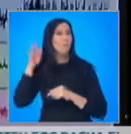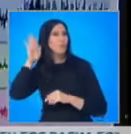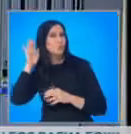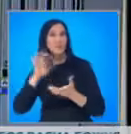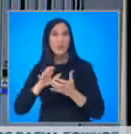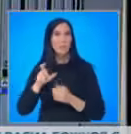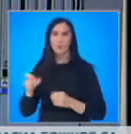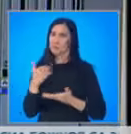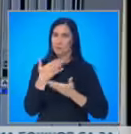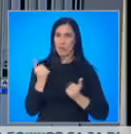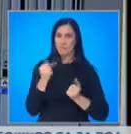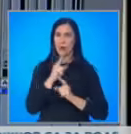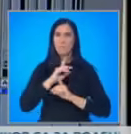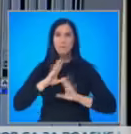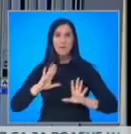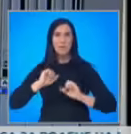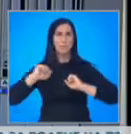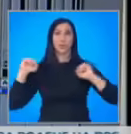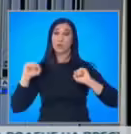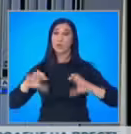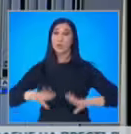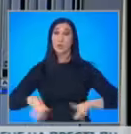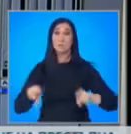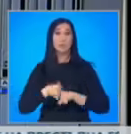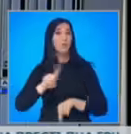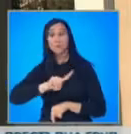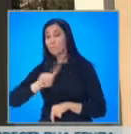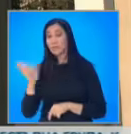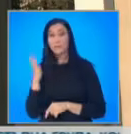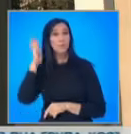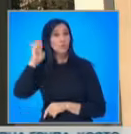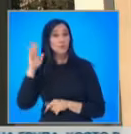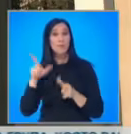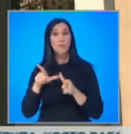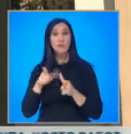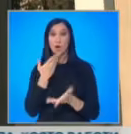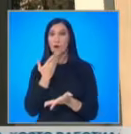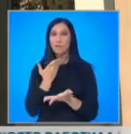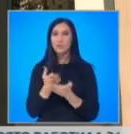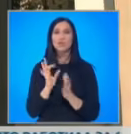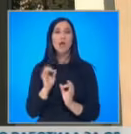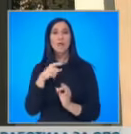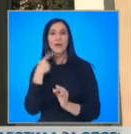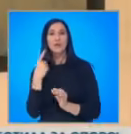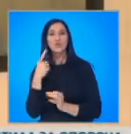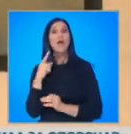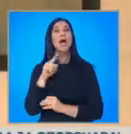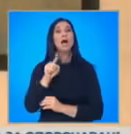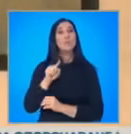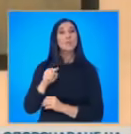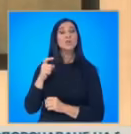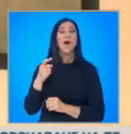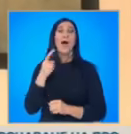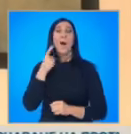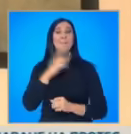е нямало. Мирни протестиращи граждани също не са подслушвани. Маджарова обяви, че така наречения казус Барселона